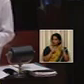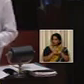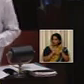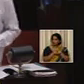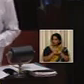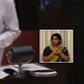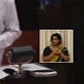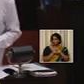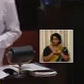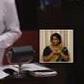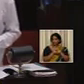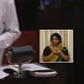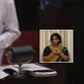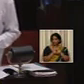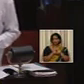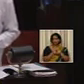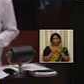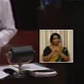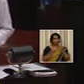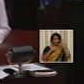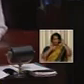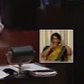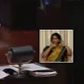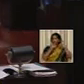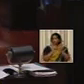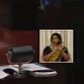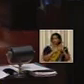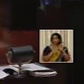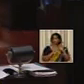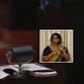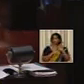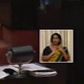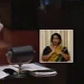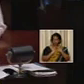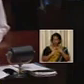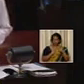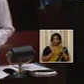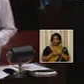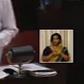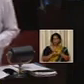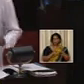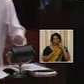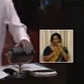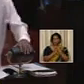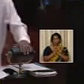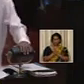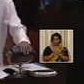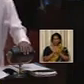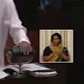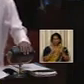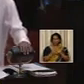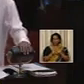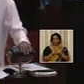කැමති social safety nets and the state of poverty in Sri Lanka කියන වාර්තාව learn asia